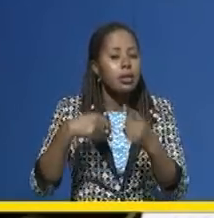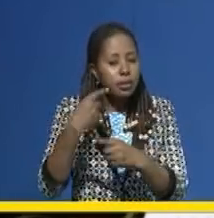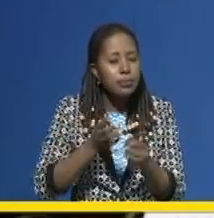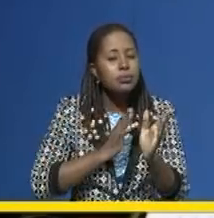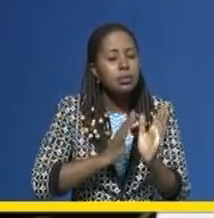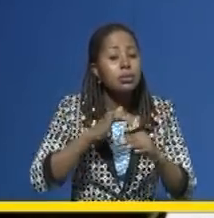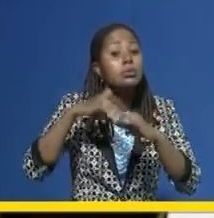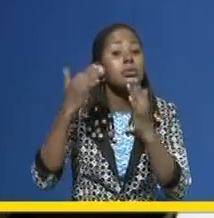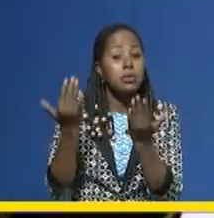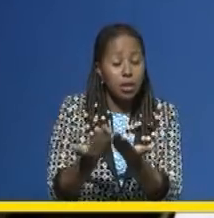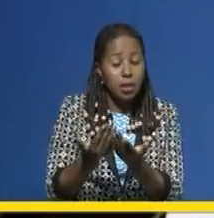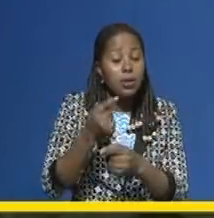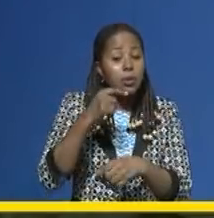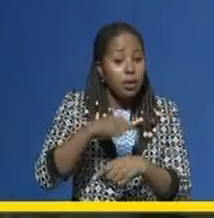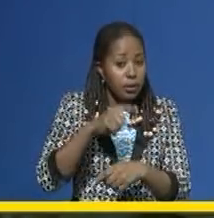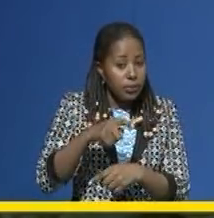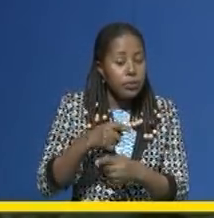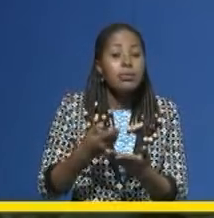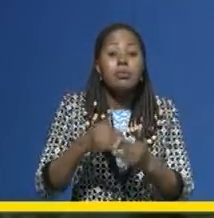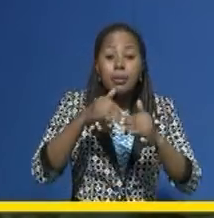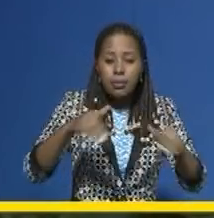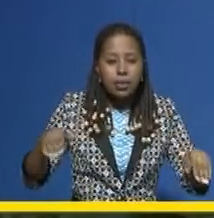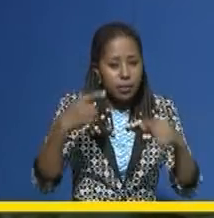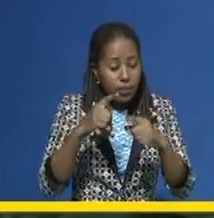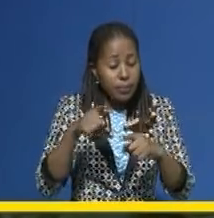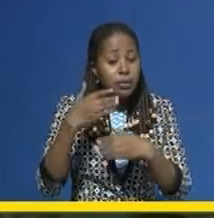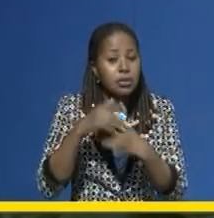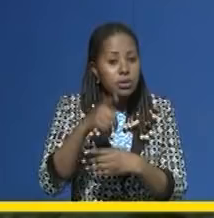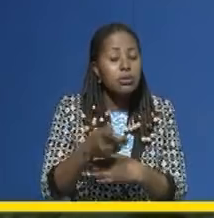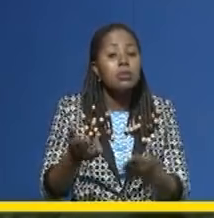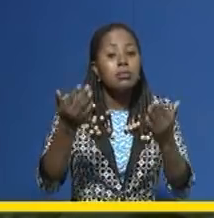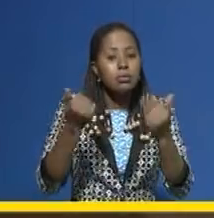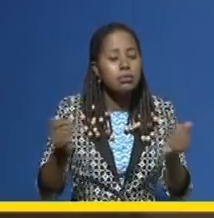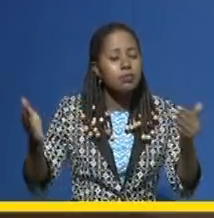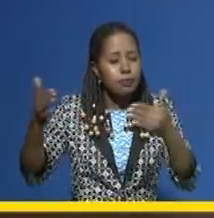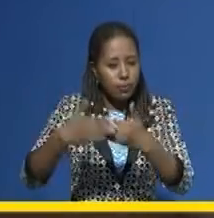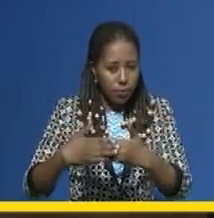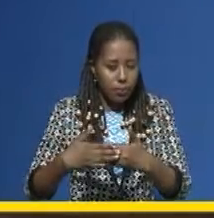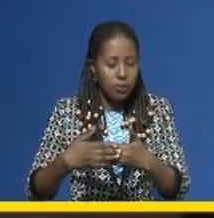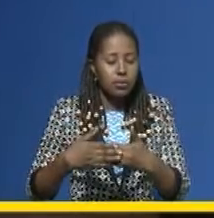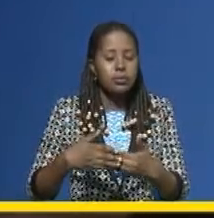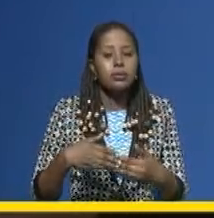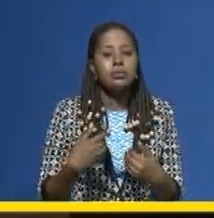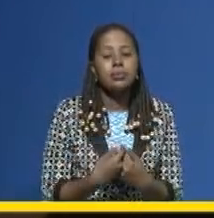kasi duniani, wakati huu ambapo mipaka mbalimbali ya nchi hiyo ikiwa imefungwa.